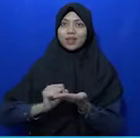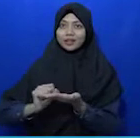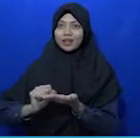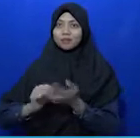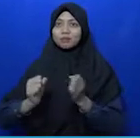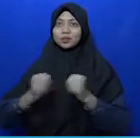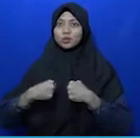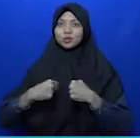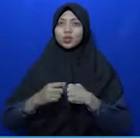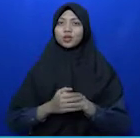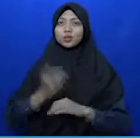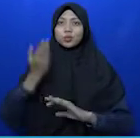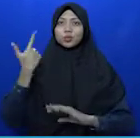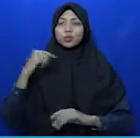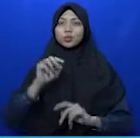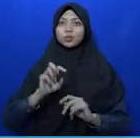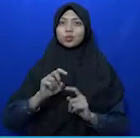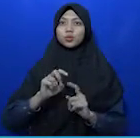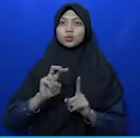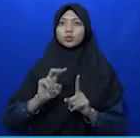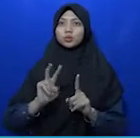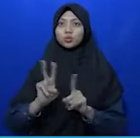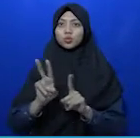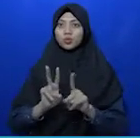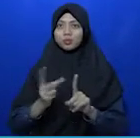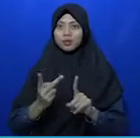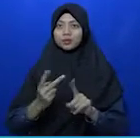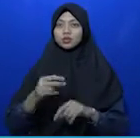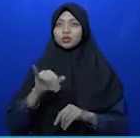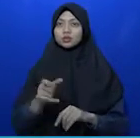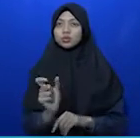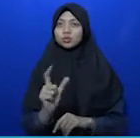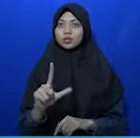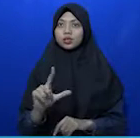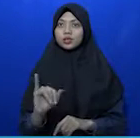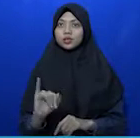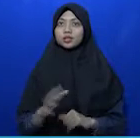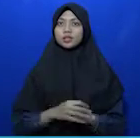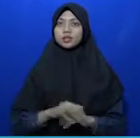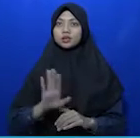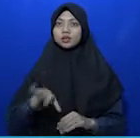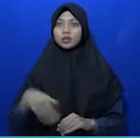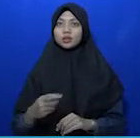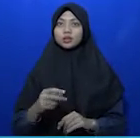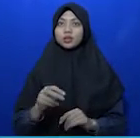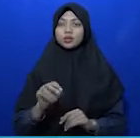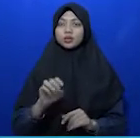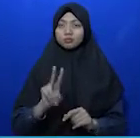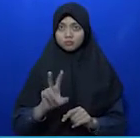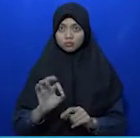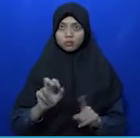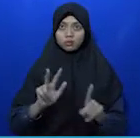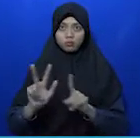Agreement pada tanggal 12 Juli 2018 yang lalu. Nah, bagaimana